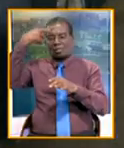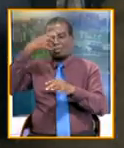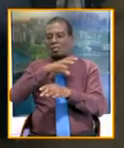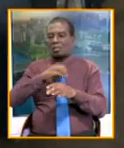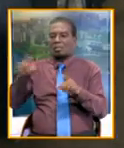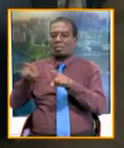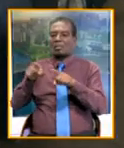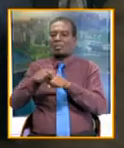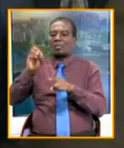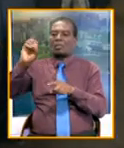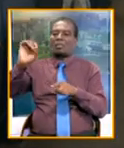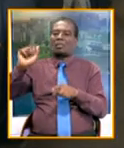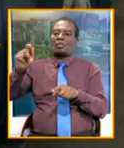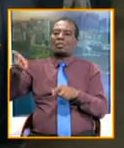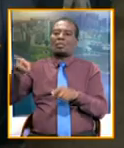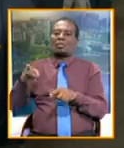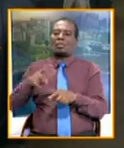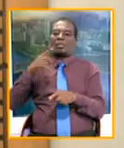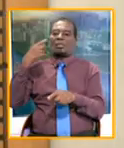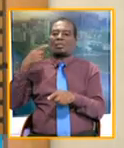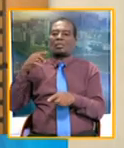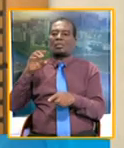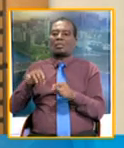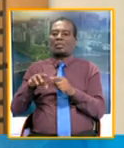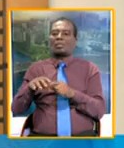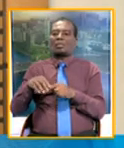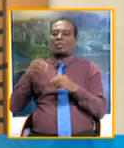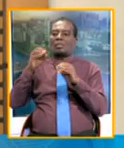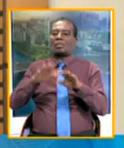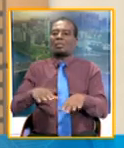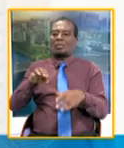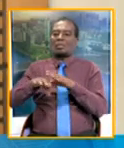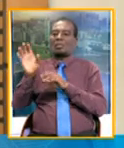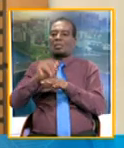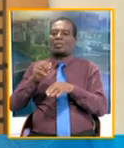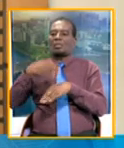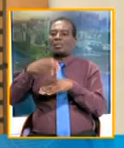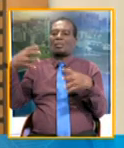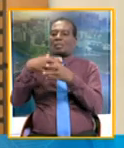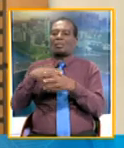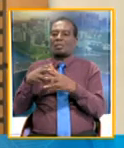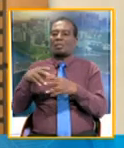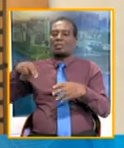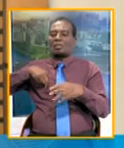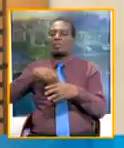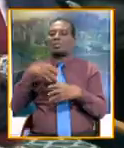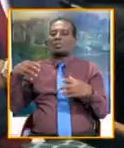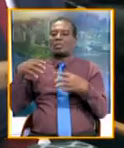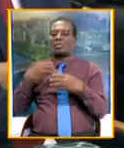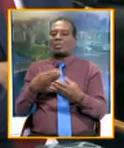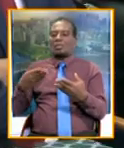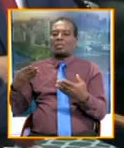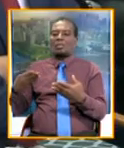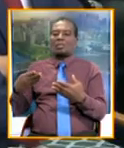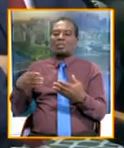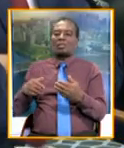organismes comme l'OAPI. La contrefaçon devra baisser en Côte d'Ivoire après cette union. On aura des moyens supplémentaires plus forts.